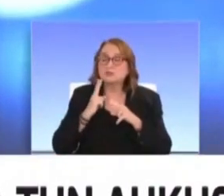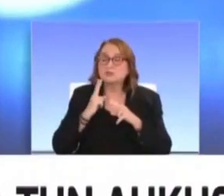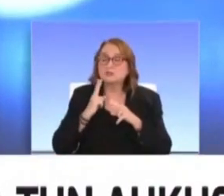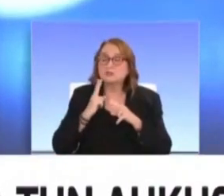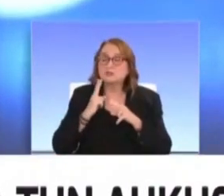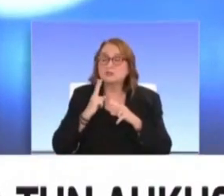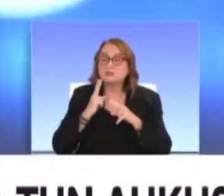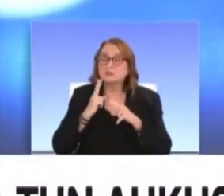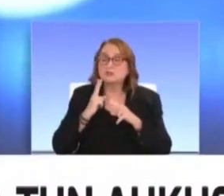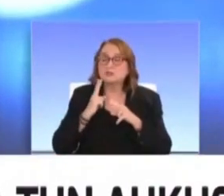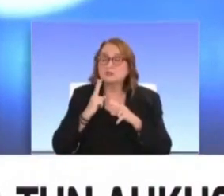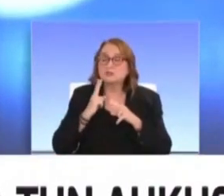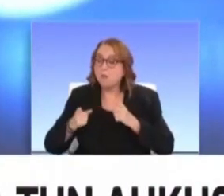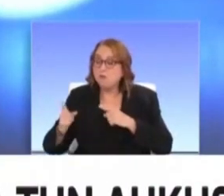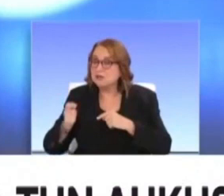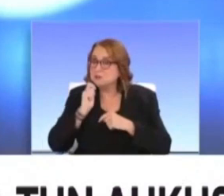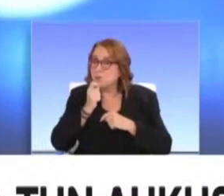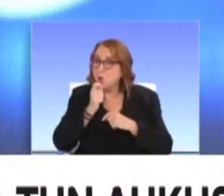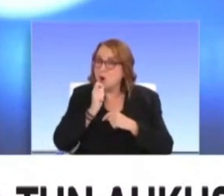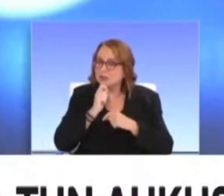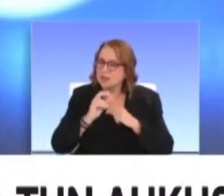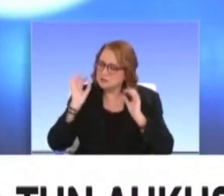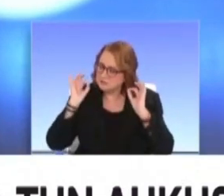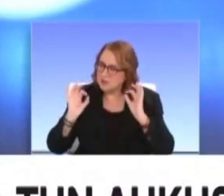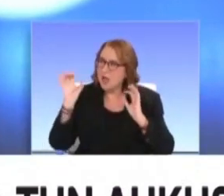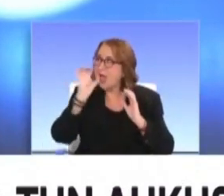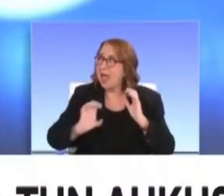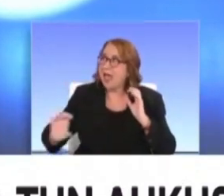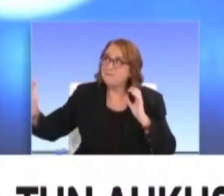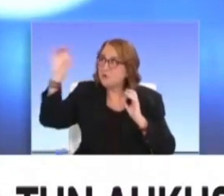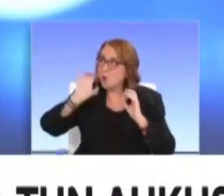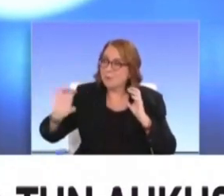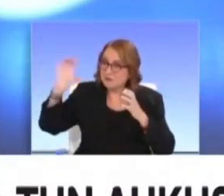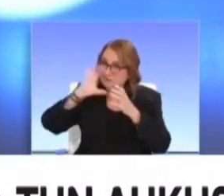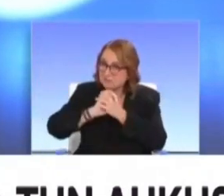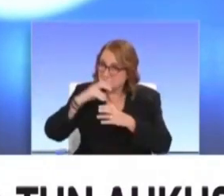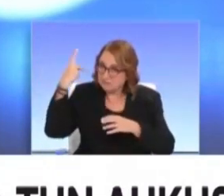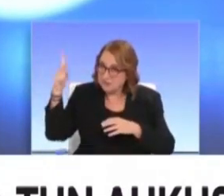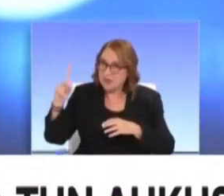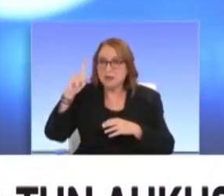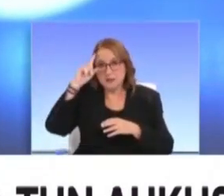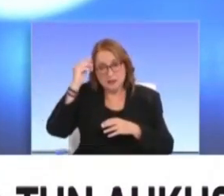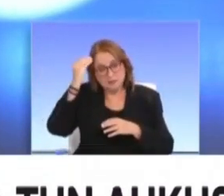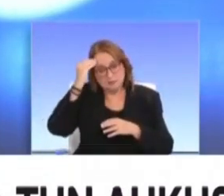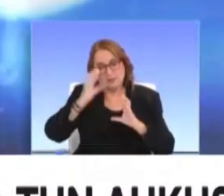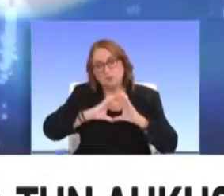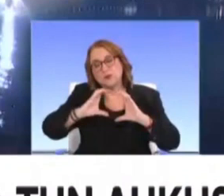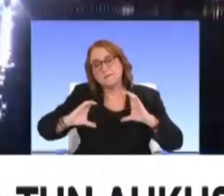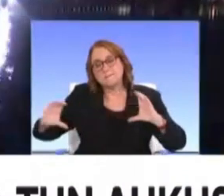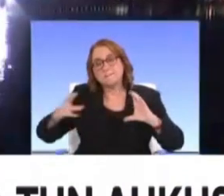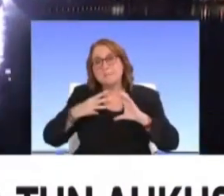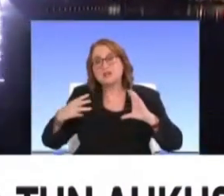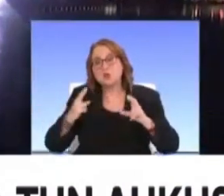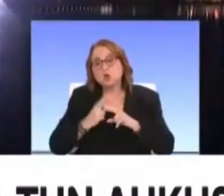υπάρχει πλέον στις Βρυξέλλες για τον Τζο Μπάιντεν και τον Μπόρις Τζόνσον δεν κρύβεται. Και έχεις μιλήσει με ανώτατους αξιωματούχους. Μετάφερε μας τι σου